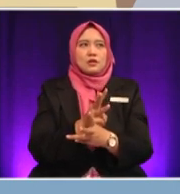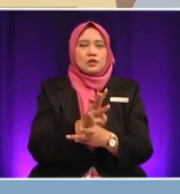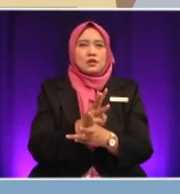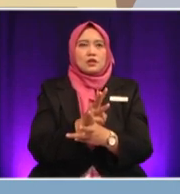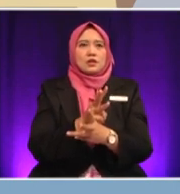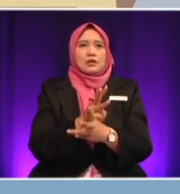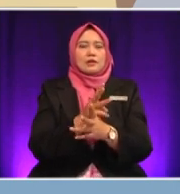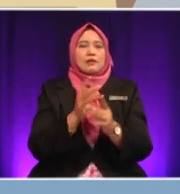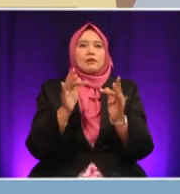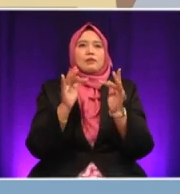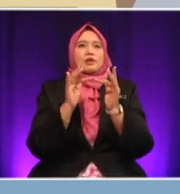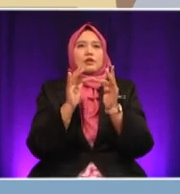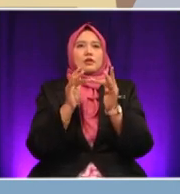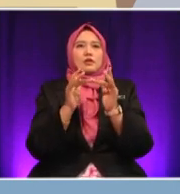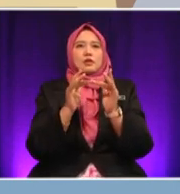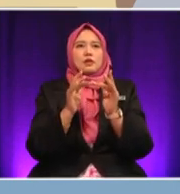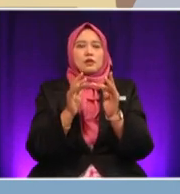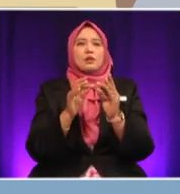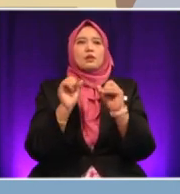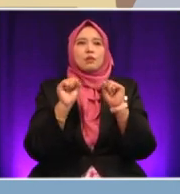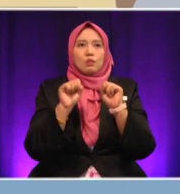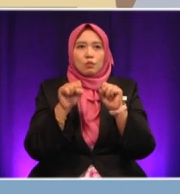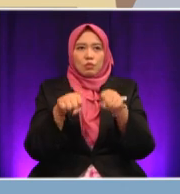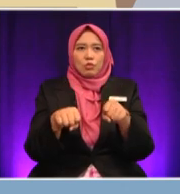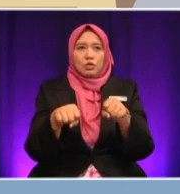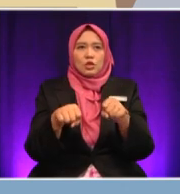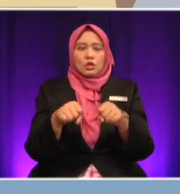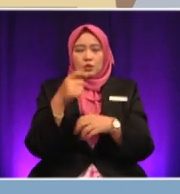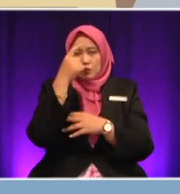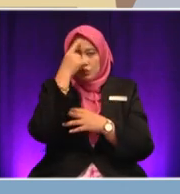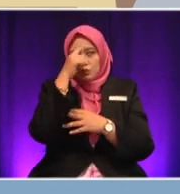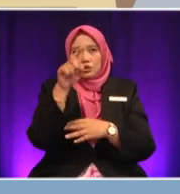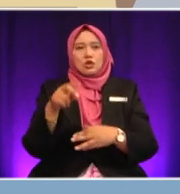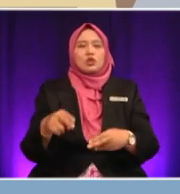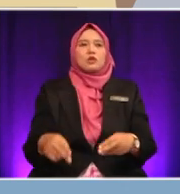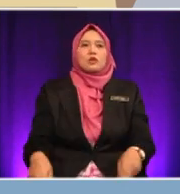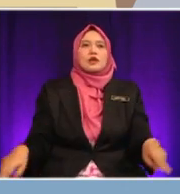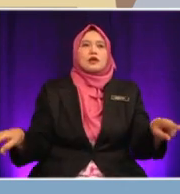daripada dikenakan ancaman seperti komen negatif dan sebagainya